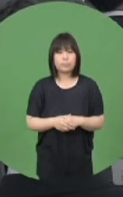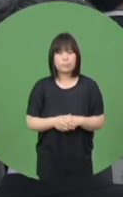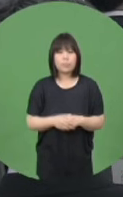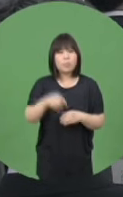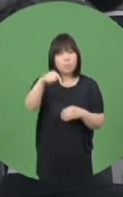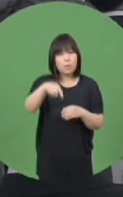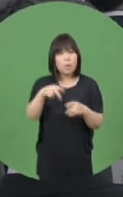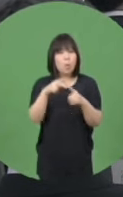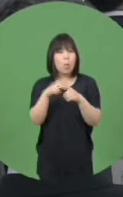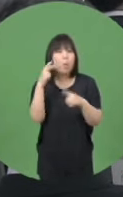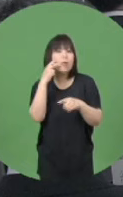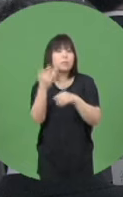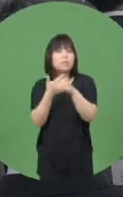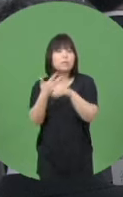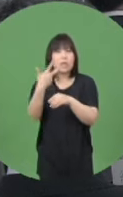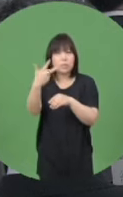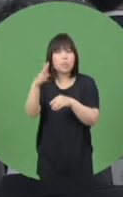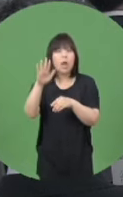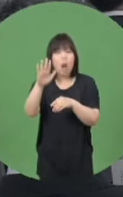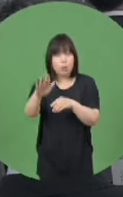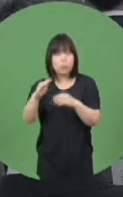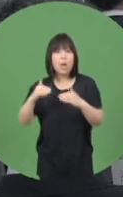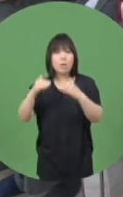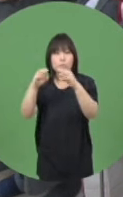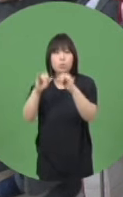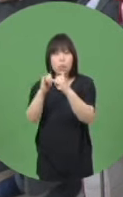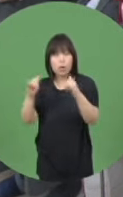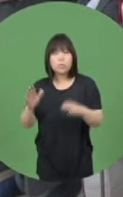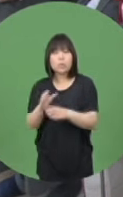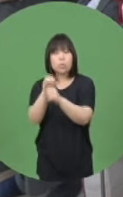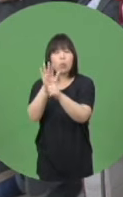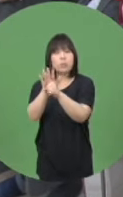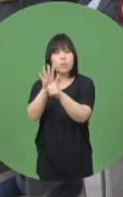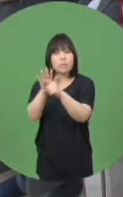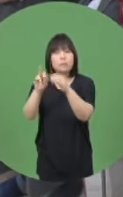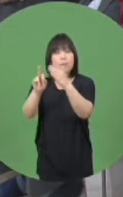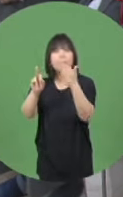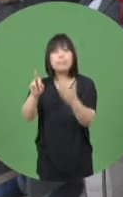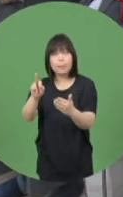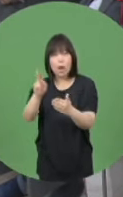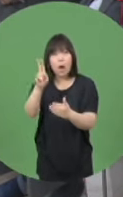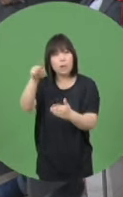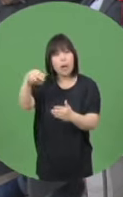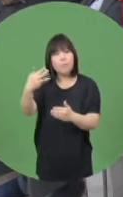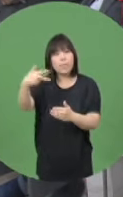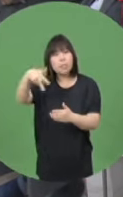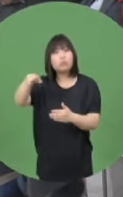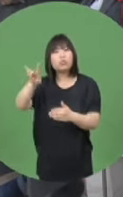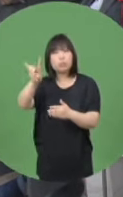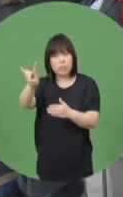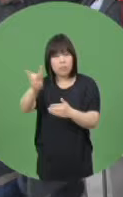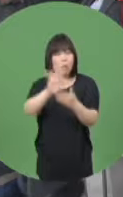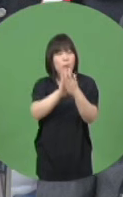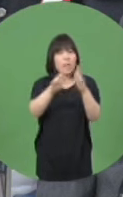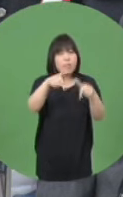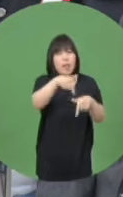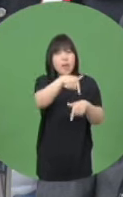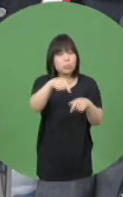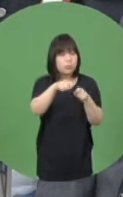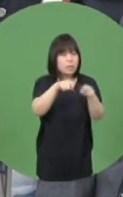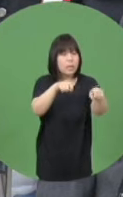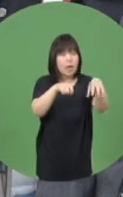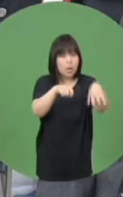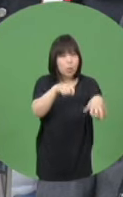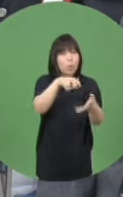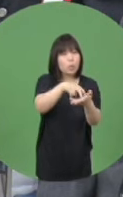アイリスは小松島市に開設されている発達障害者総合支援センター花水木の県西部サテライト